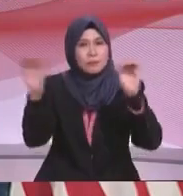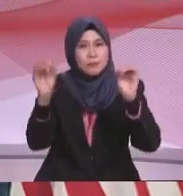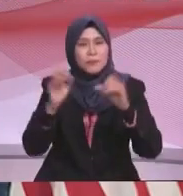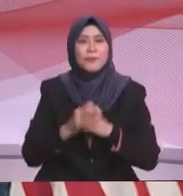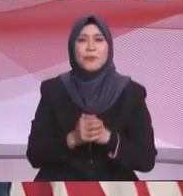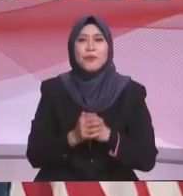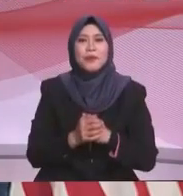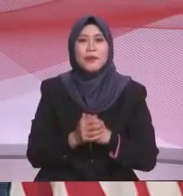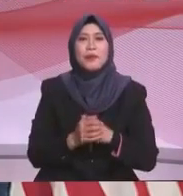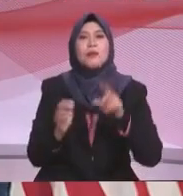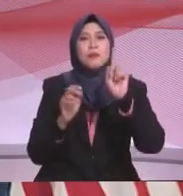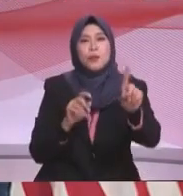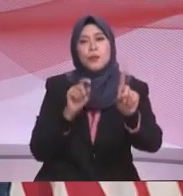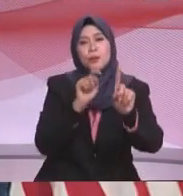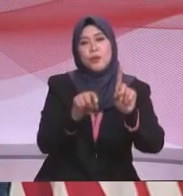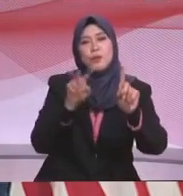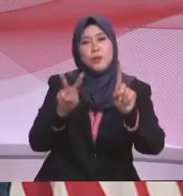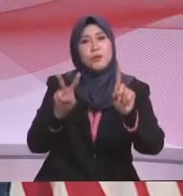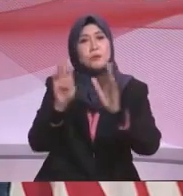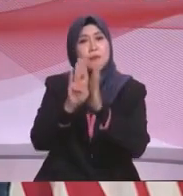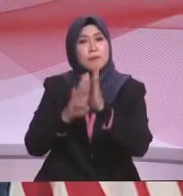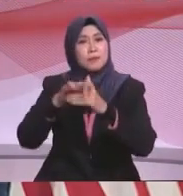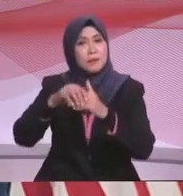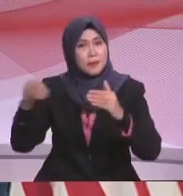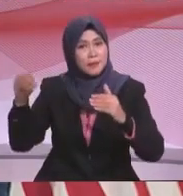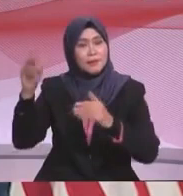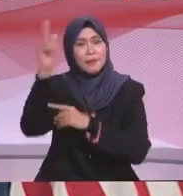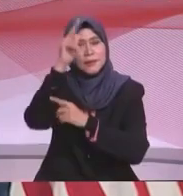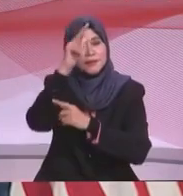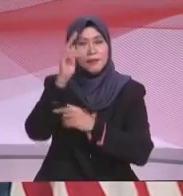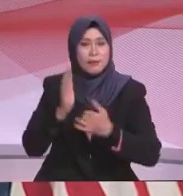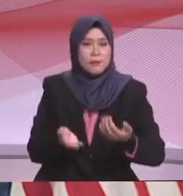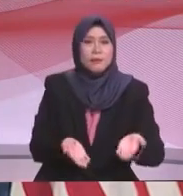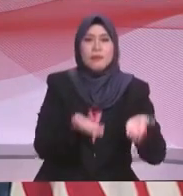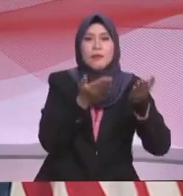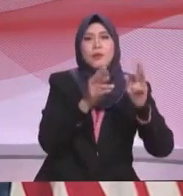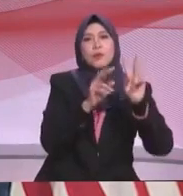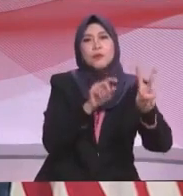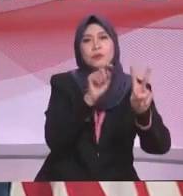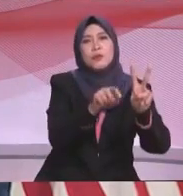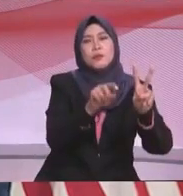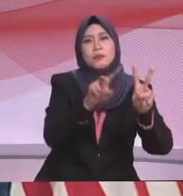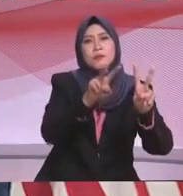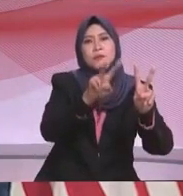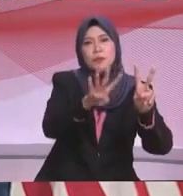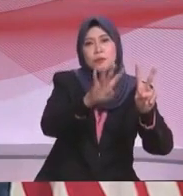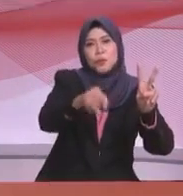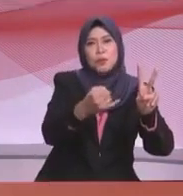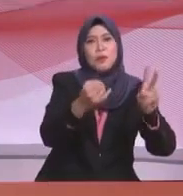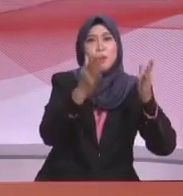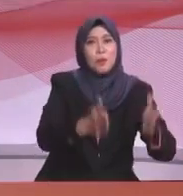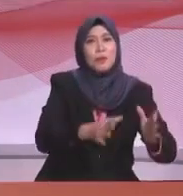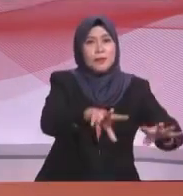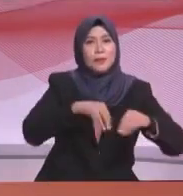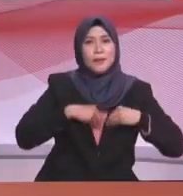memperuntukkan RM1.2 bilion kepada 2.4 juta penerima untuk